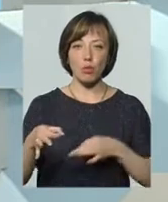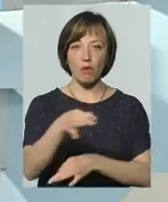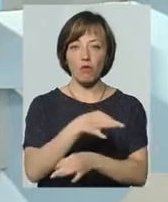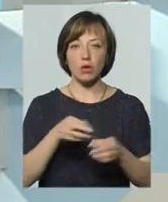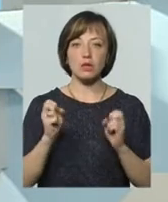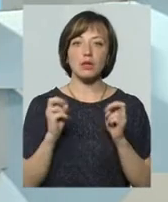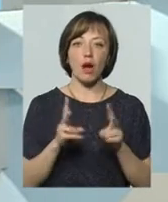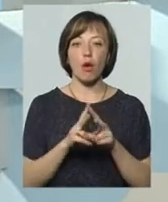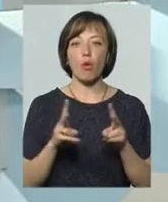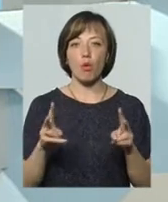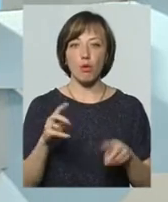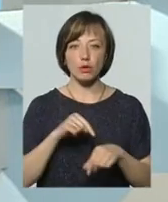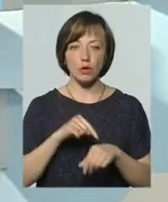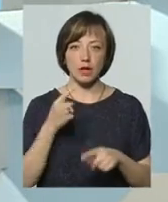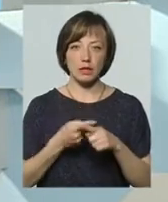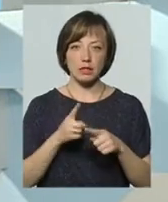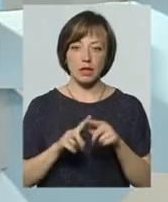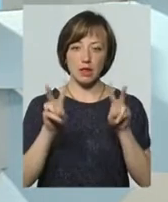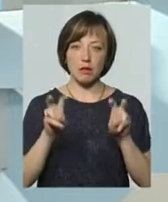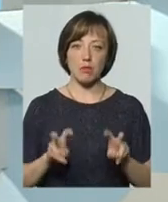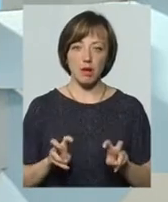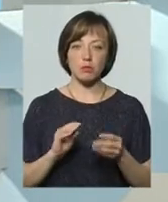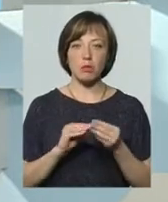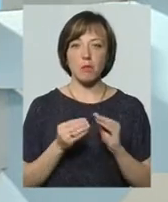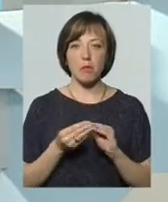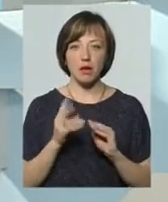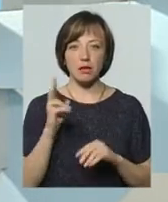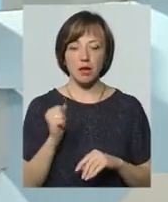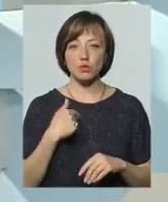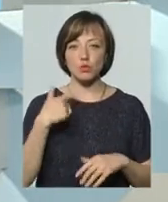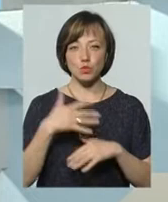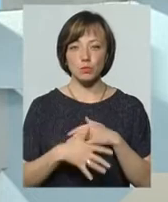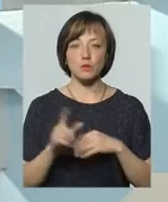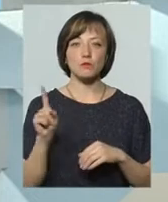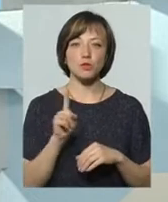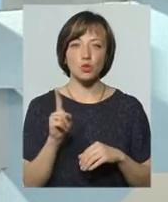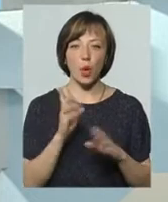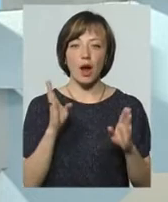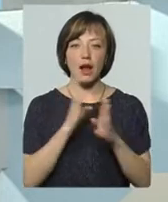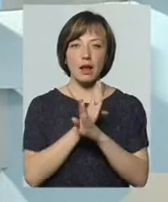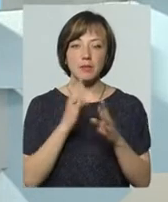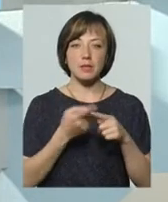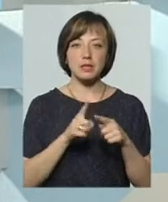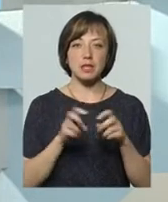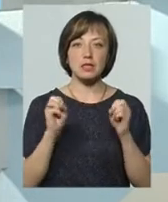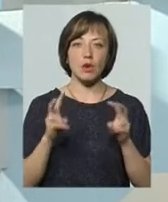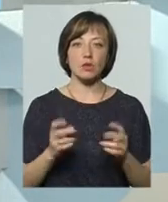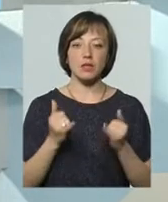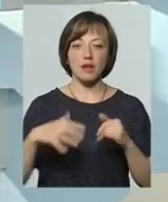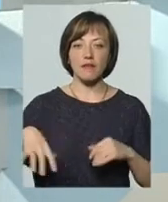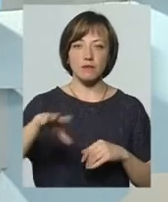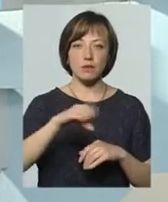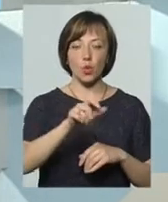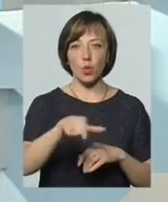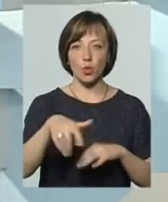обговорюють, як кого торкається дана тематика, дана проблематика, то я зрозумів, що клімат – це загроза для всього людства. Тобто